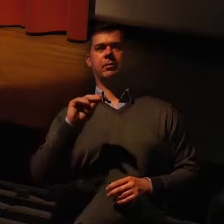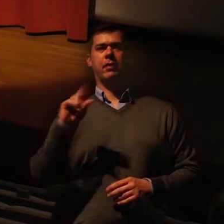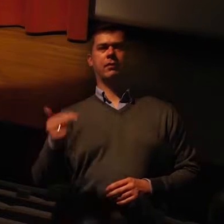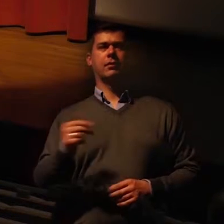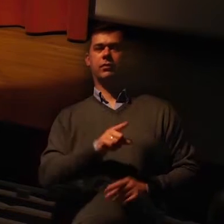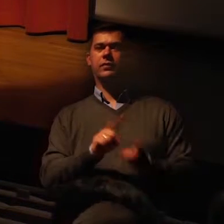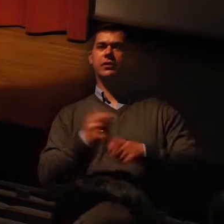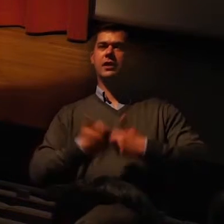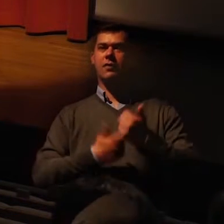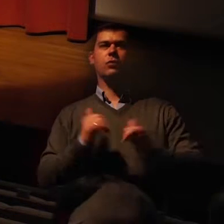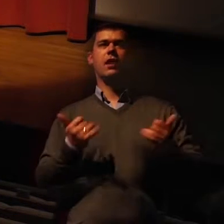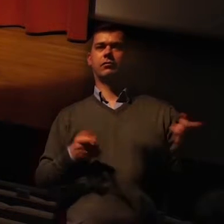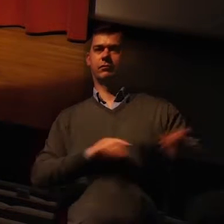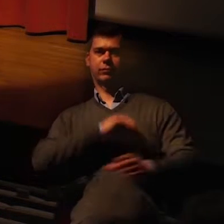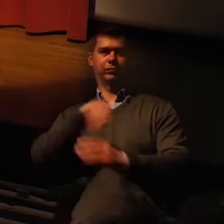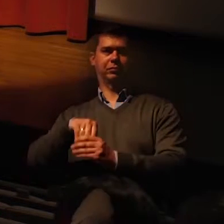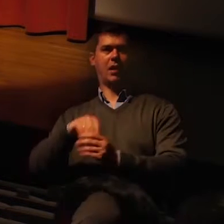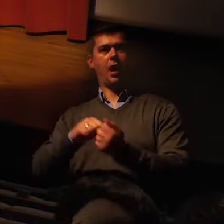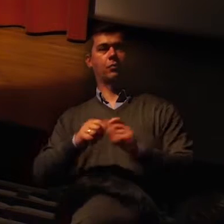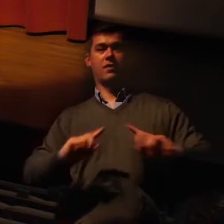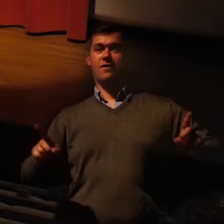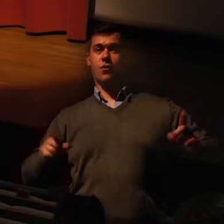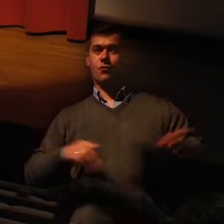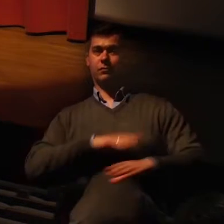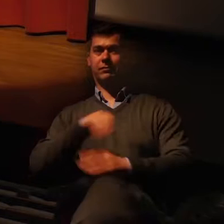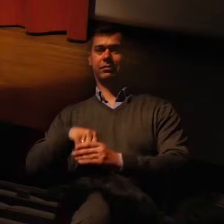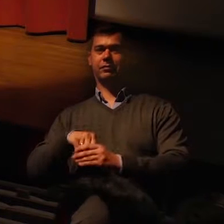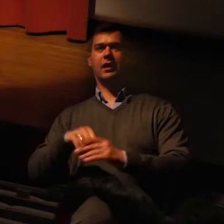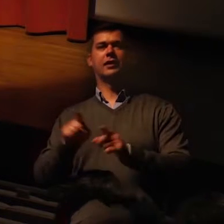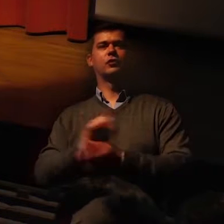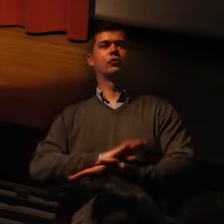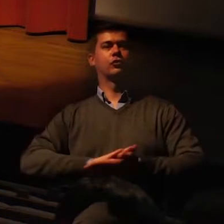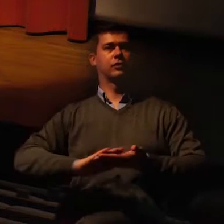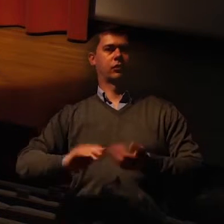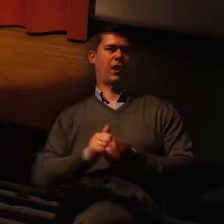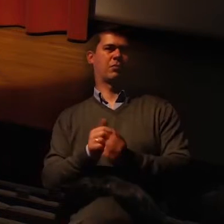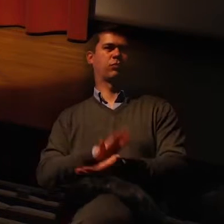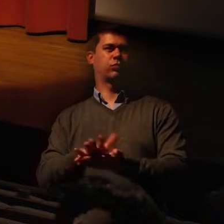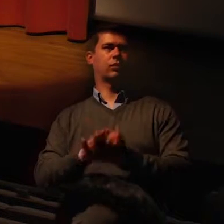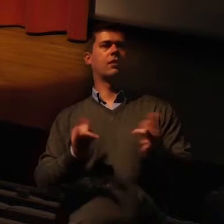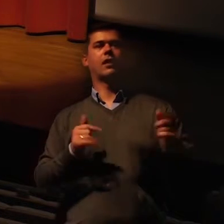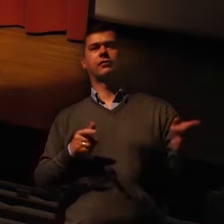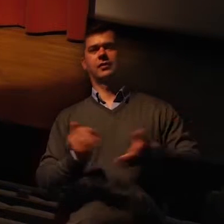wykonywać jakich nie wolno Jakie są zasady właśnie czystości i nieczystości